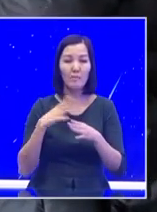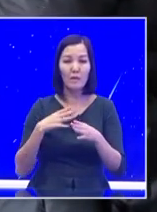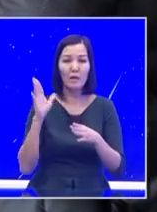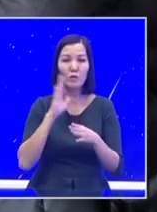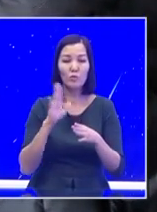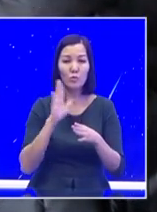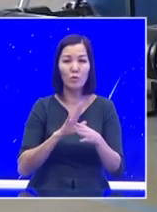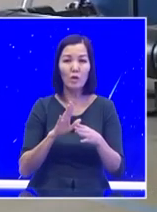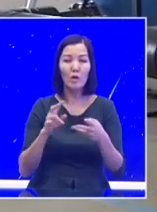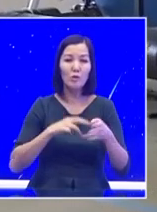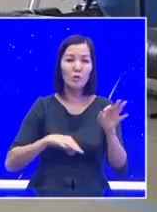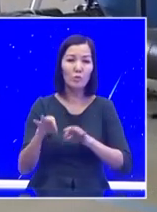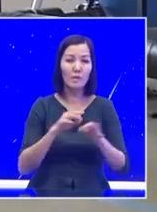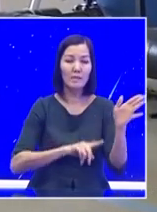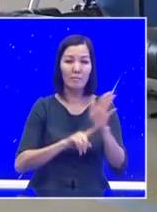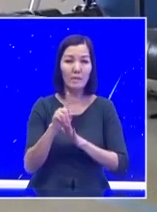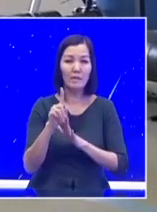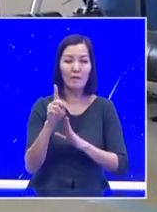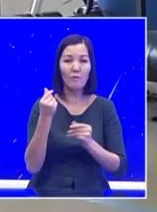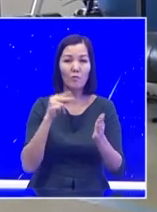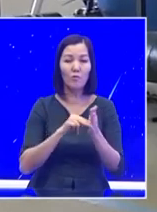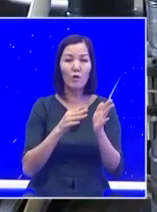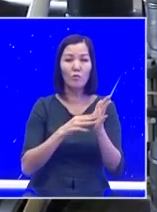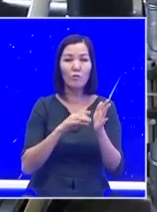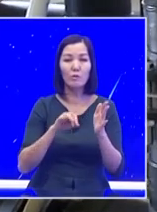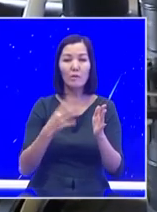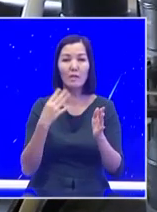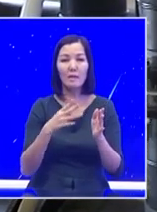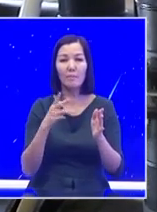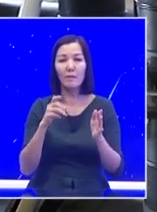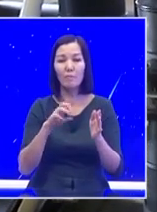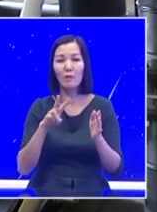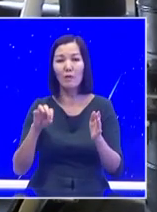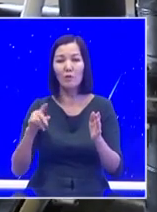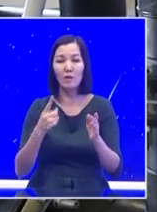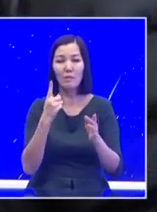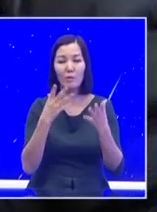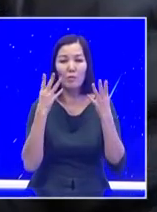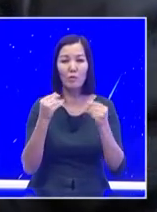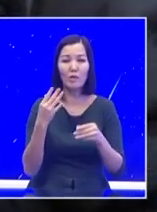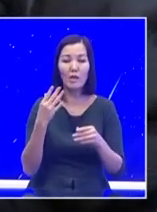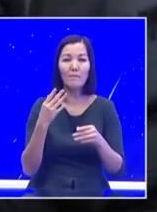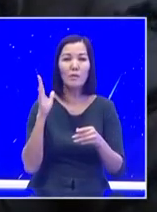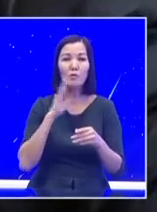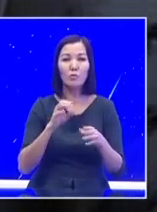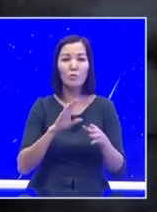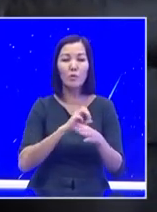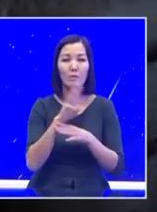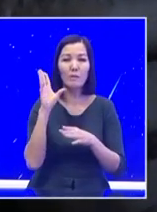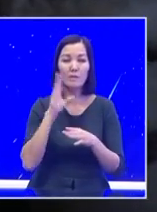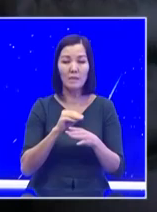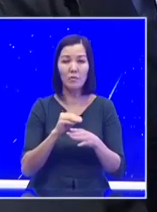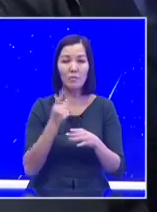жинақтау топтамасы жобасы қолға алынған. Құны 9 миллиард 41 миллион теңге. Тәулігіне 4150 текше метр су беруге